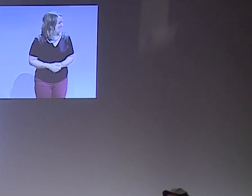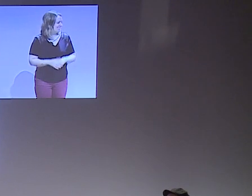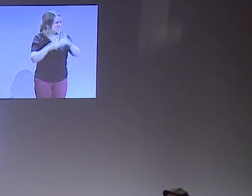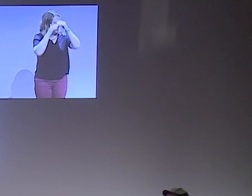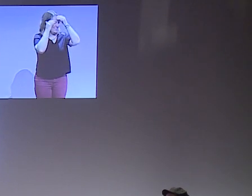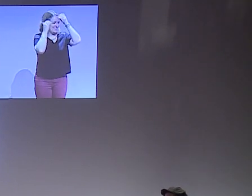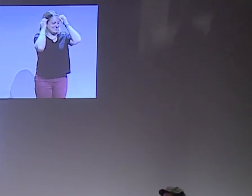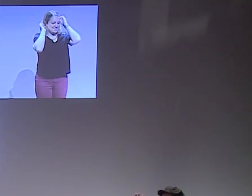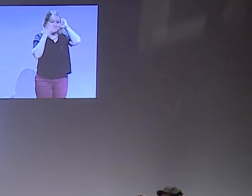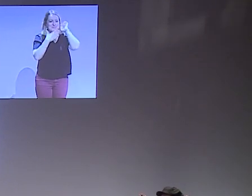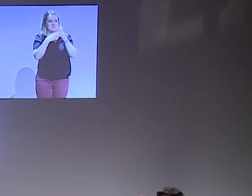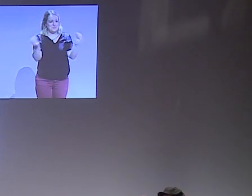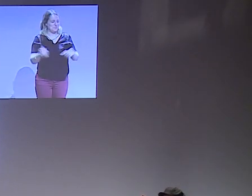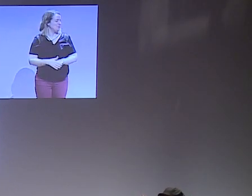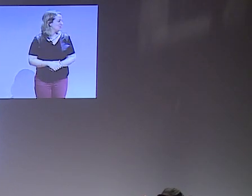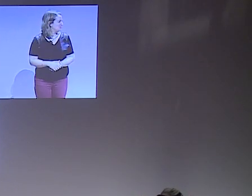Merci beaucoup, désolé.